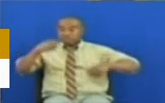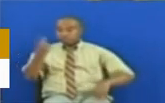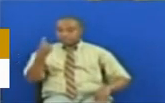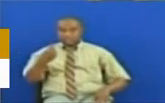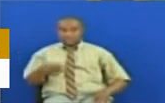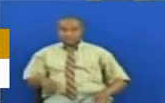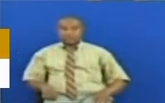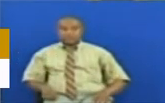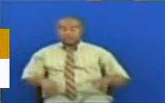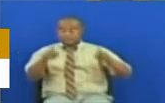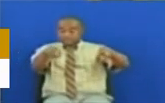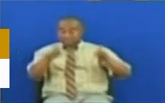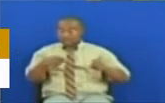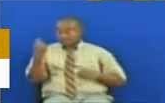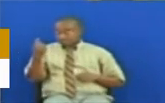kuweko kwa bandari tu